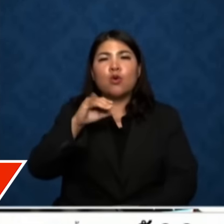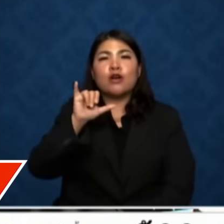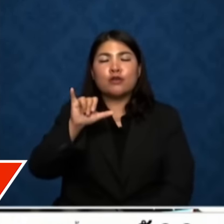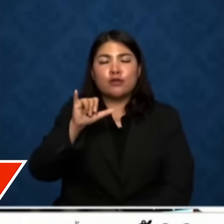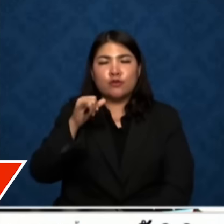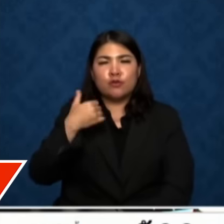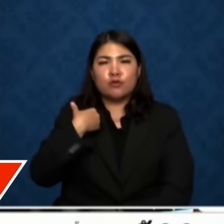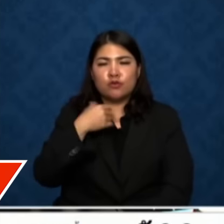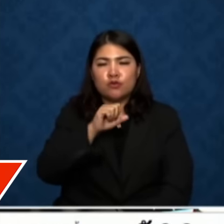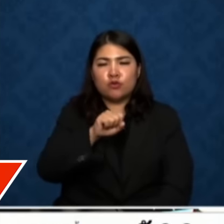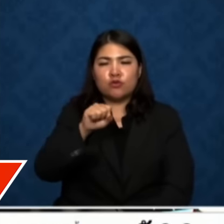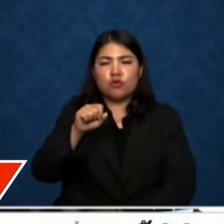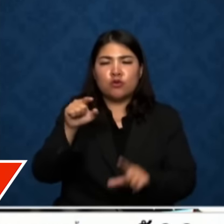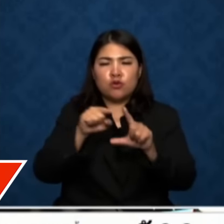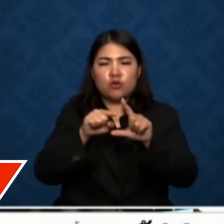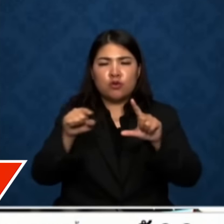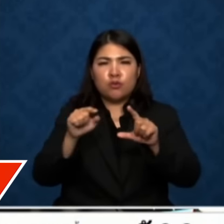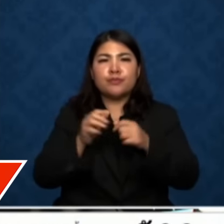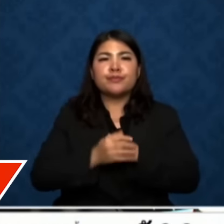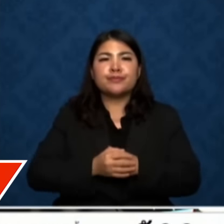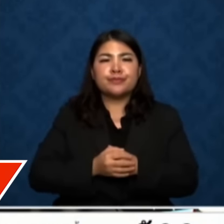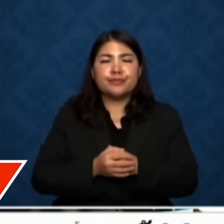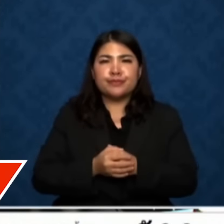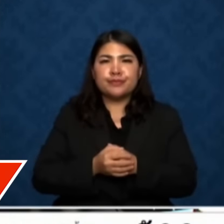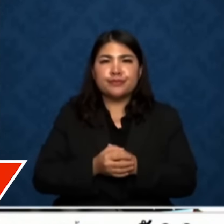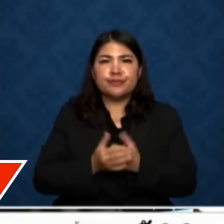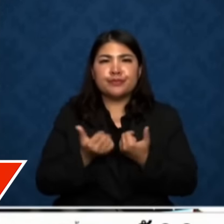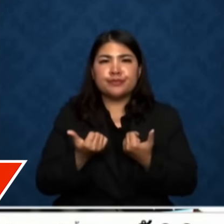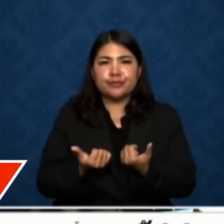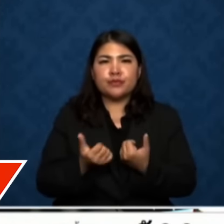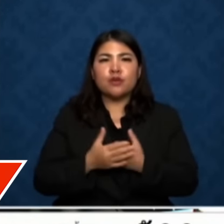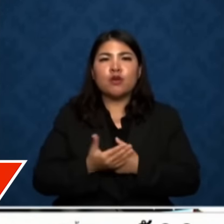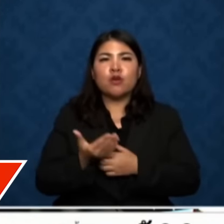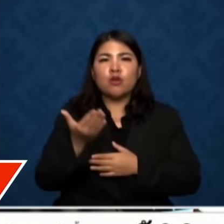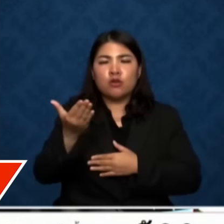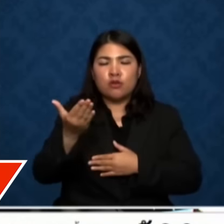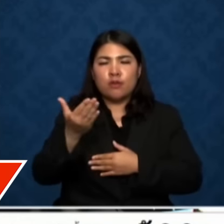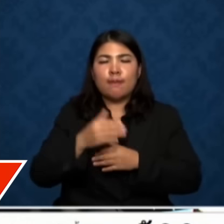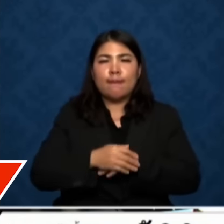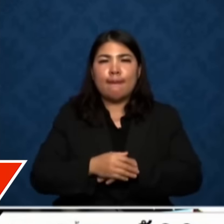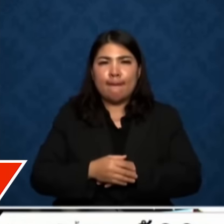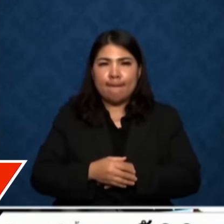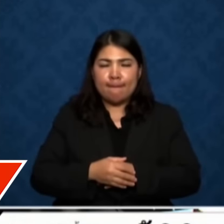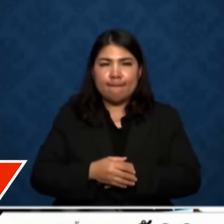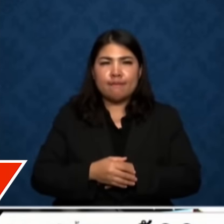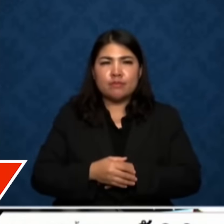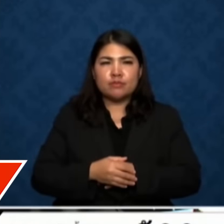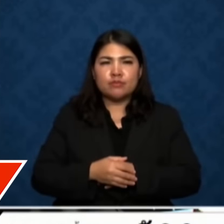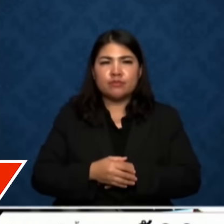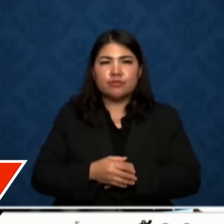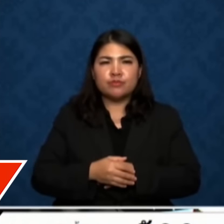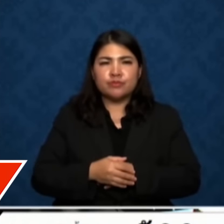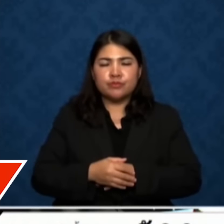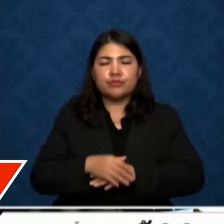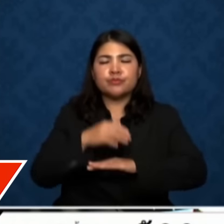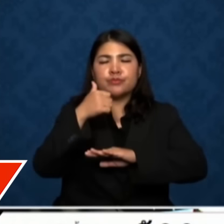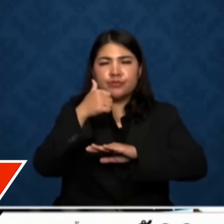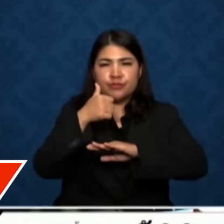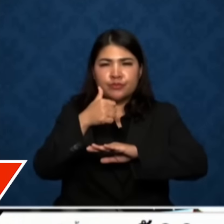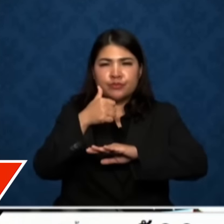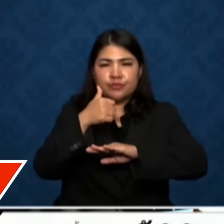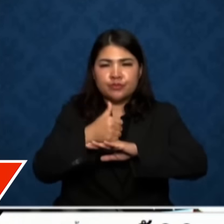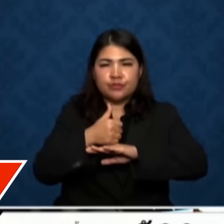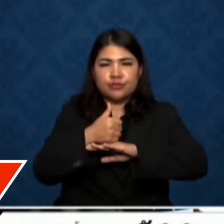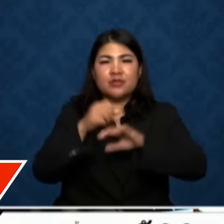บบัญชีรายชื่อพรรคก้าวไกลท่านประธานครับต้องขอบคุณท่านขออนุญาตเอ่ยนามท่านนะครับท่านอาจารย์ชลนานสีแก้วนะครับท่